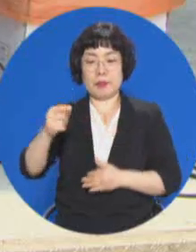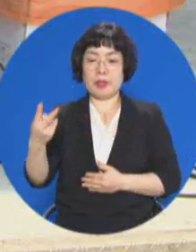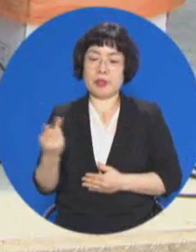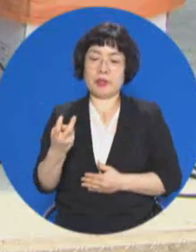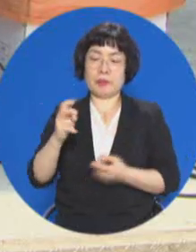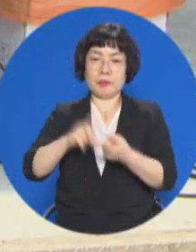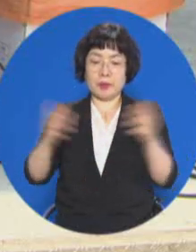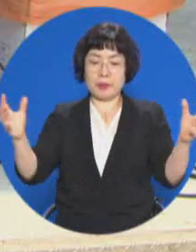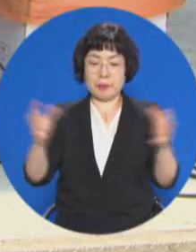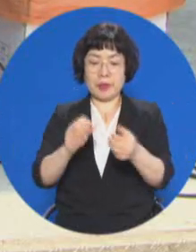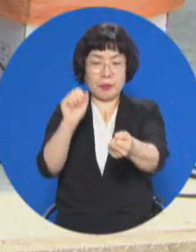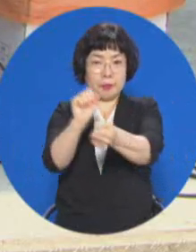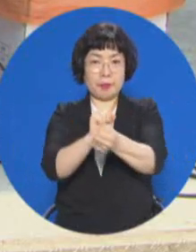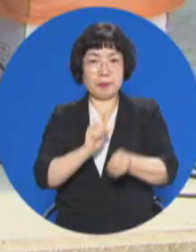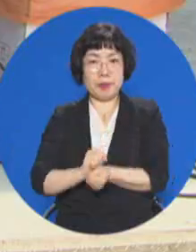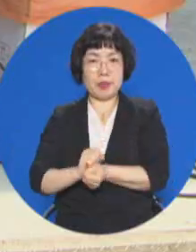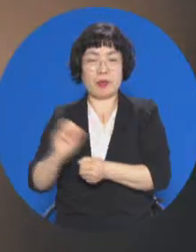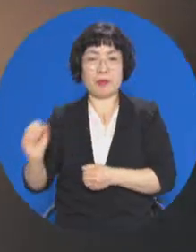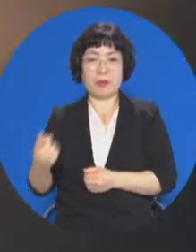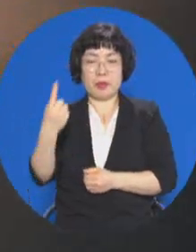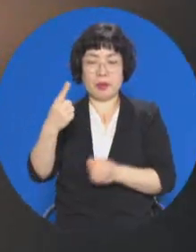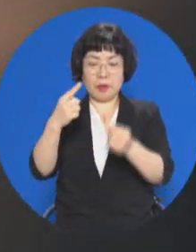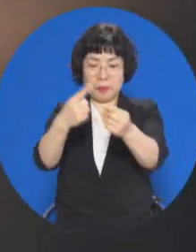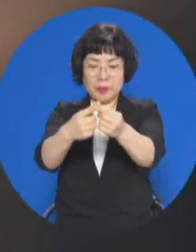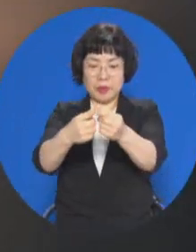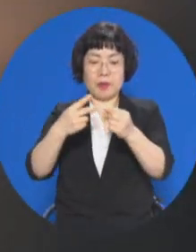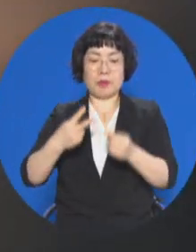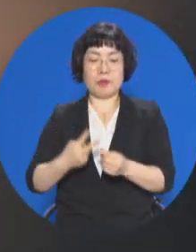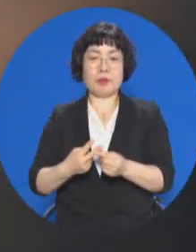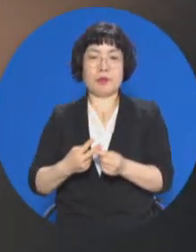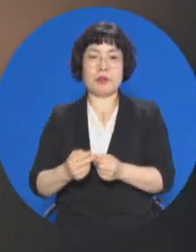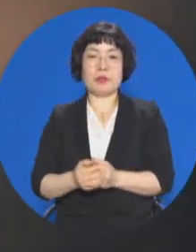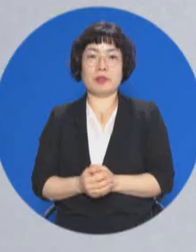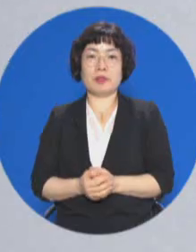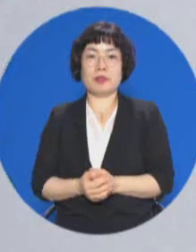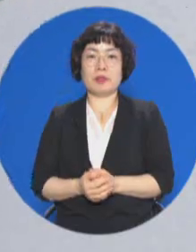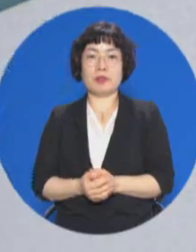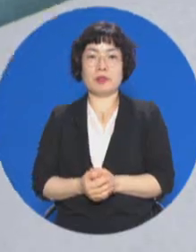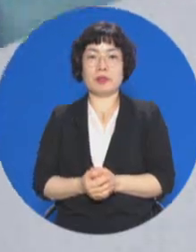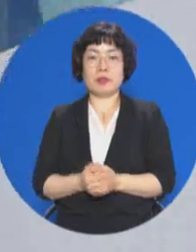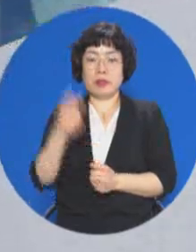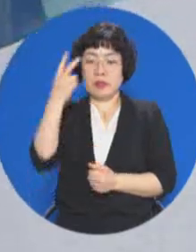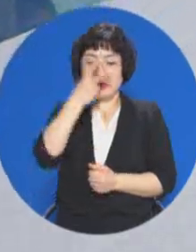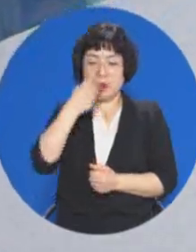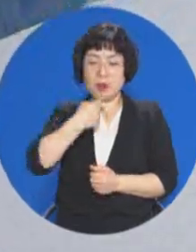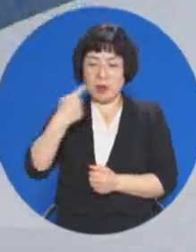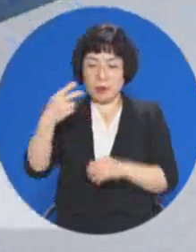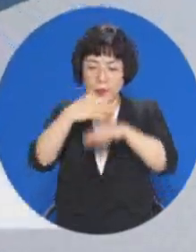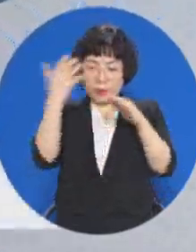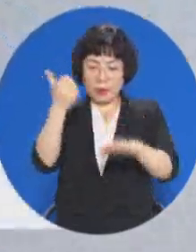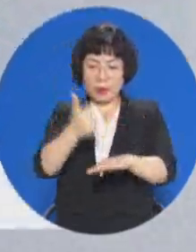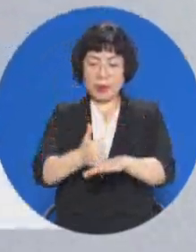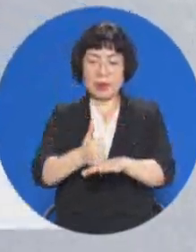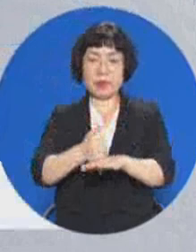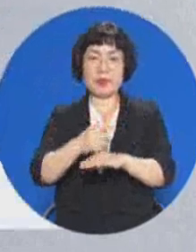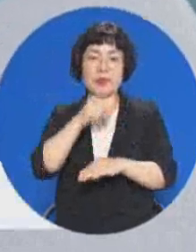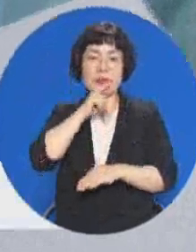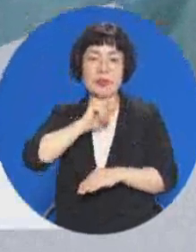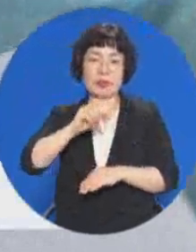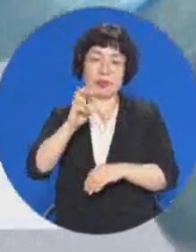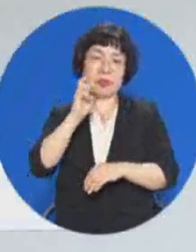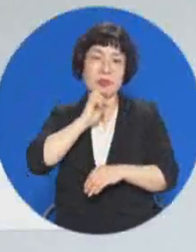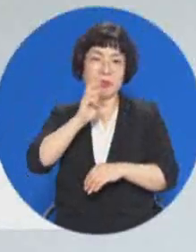120여 명이 집단 감염된 데 따른 것으로 지난달에 이어 두 번째입니다. 검체 채취에서 결과까지 1시간